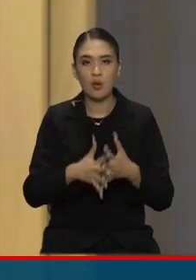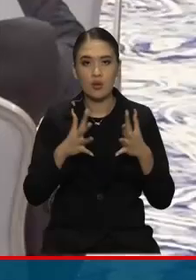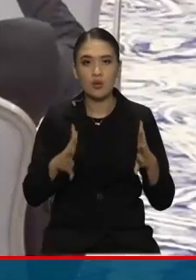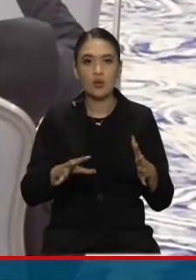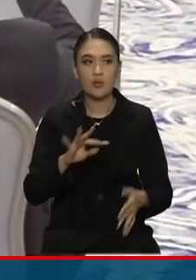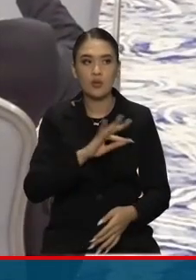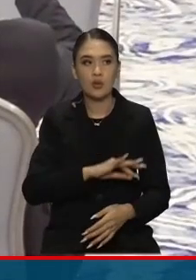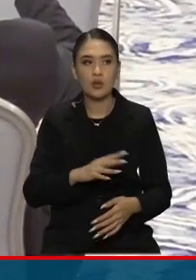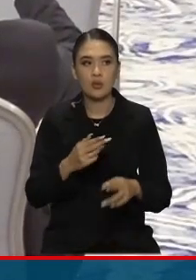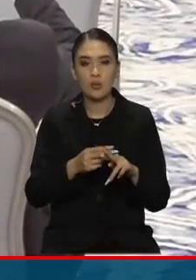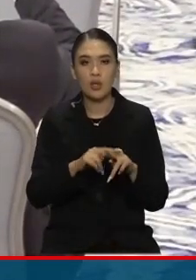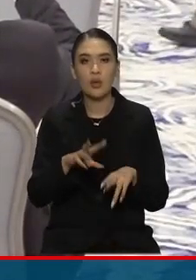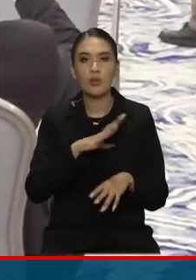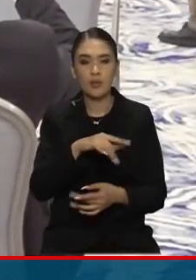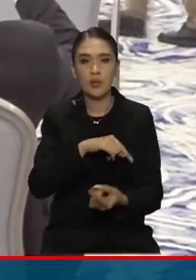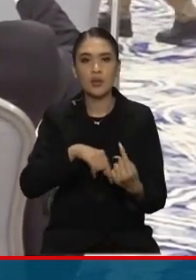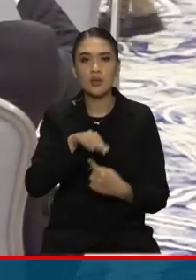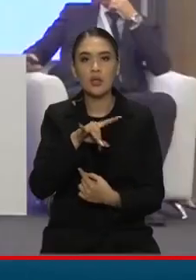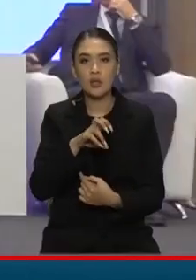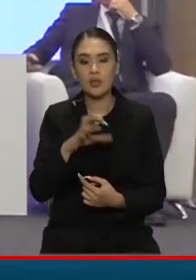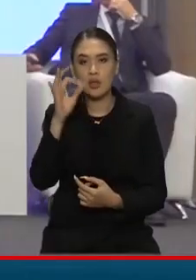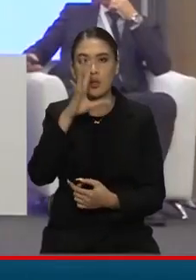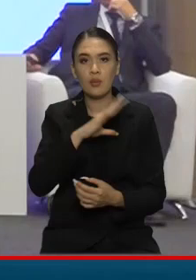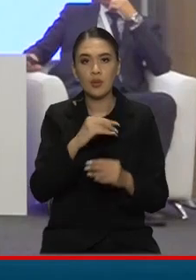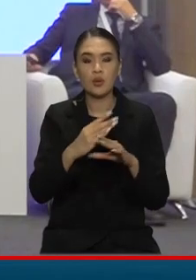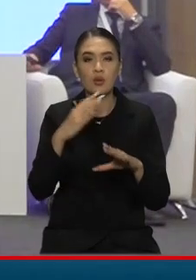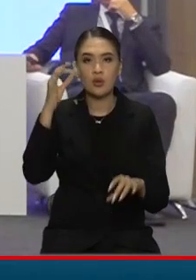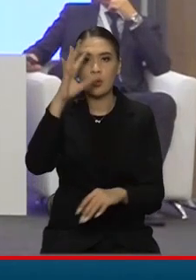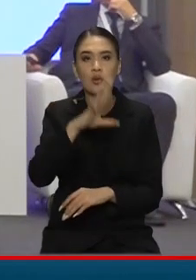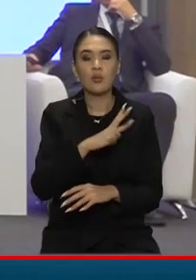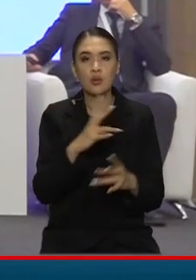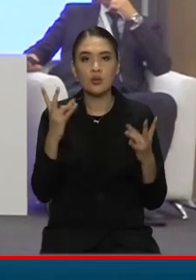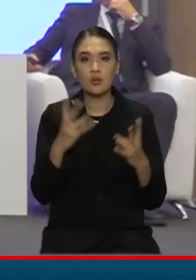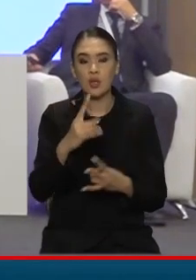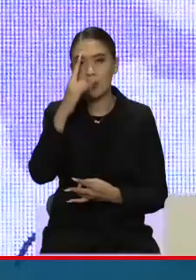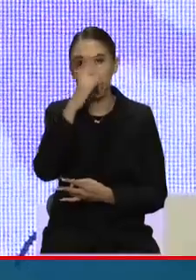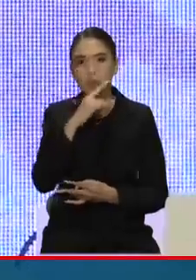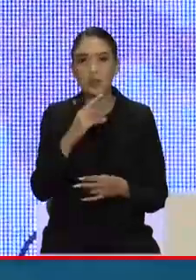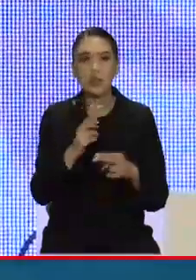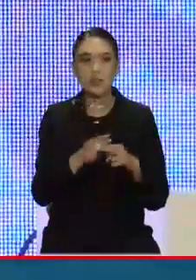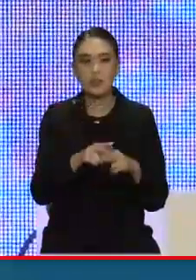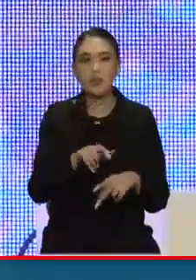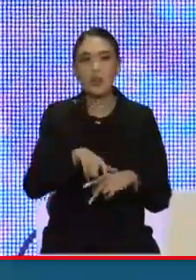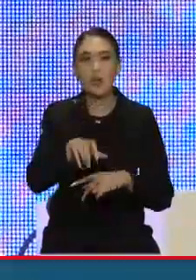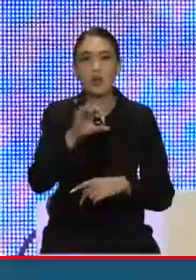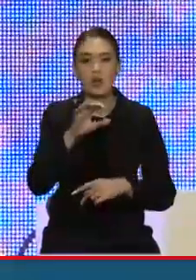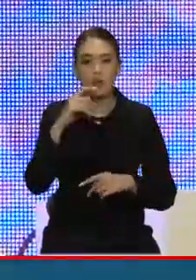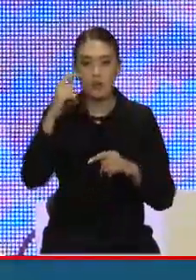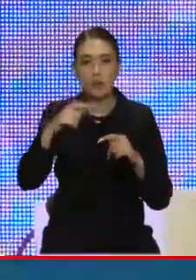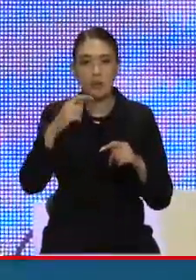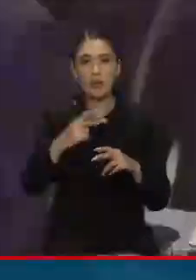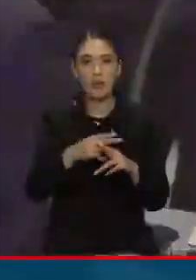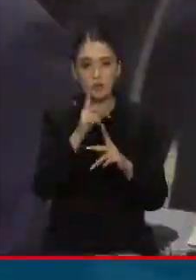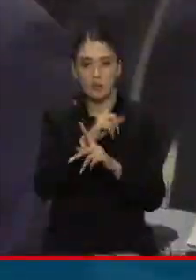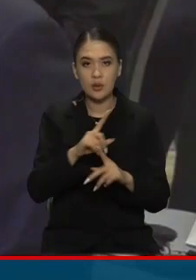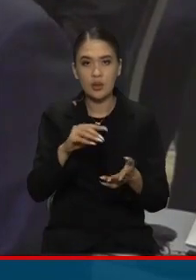көп. Бизнес-форумда Транскаспий халықаралық көлік бағдарының негізгі буыны саналатын Қазақстандық темір жол операторының ролі ерекше аталды. Жыл